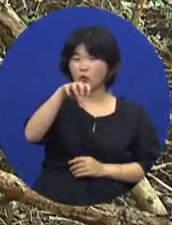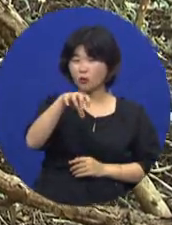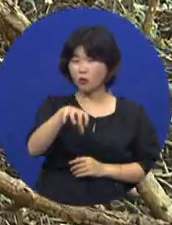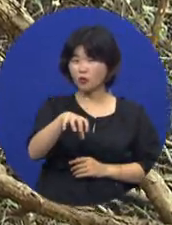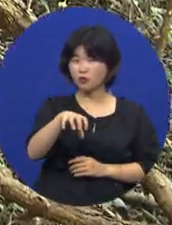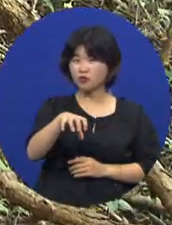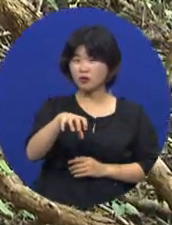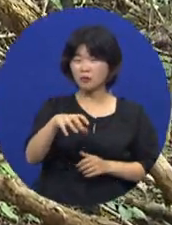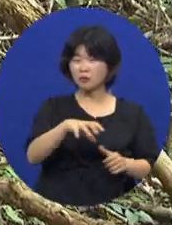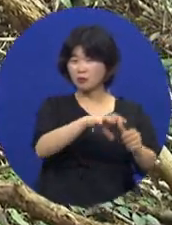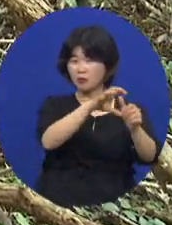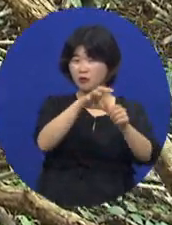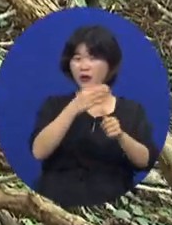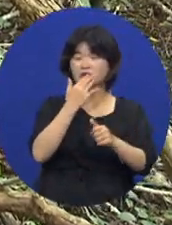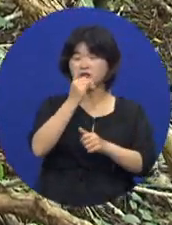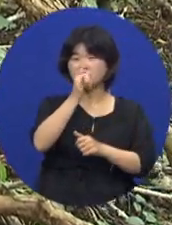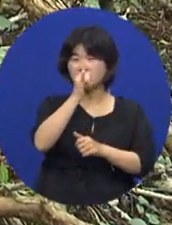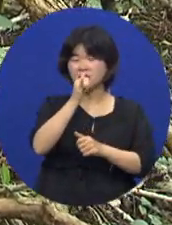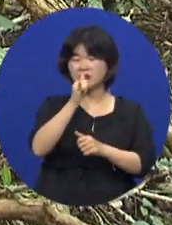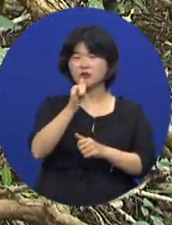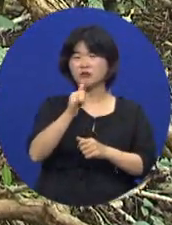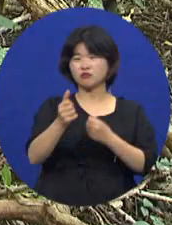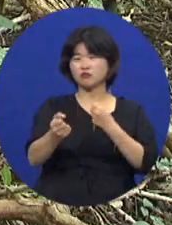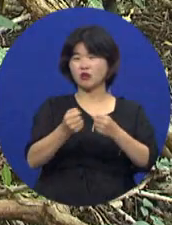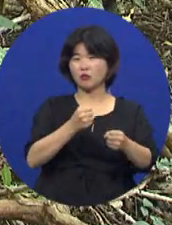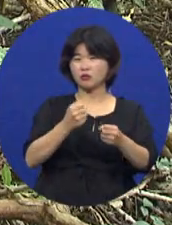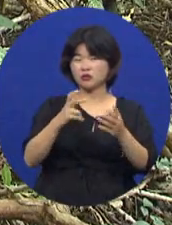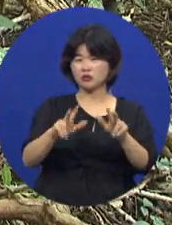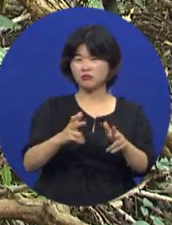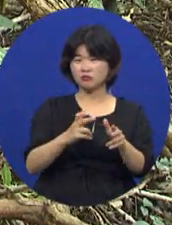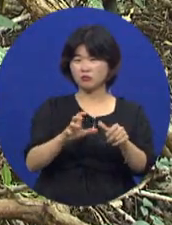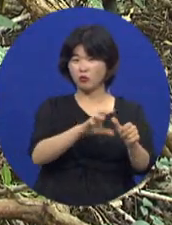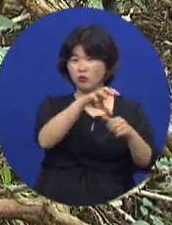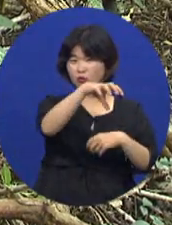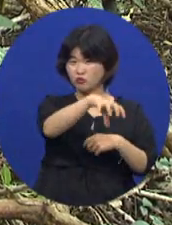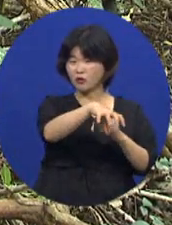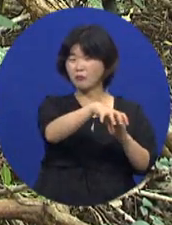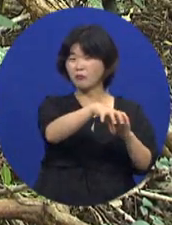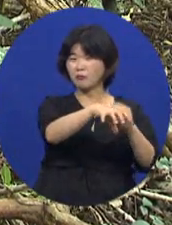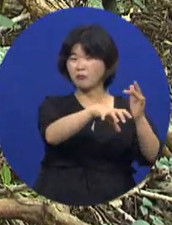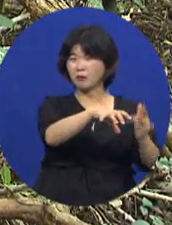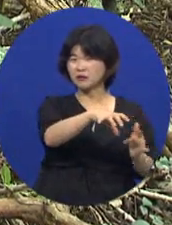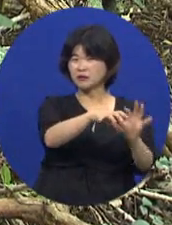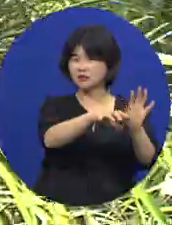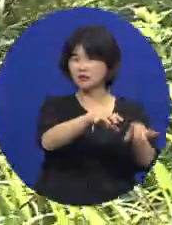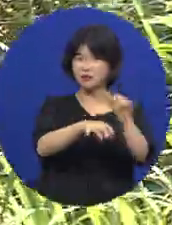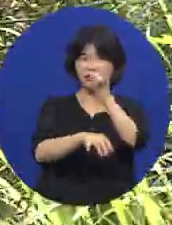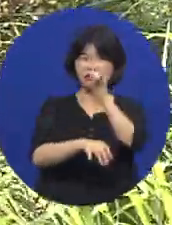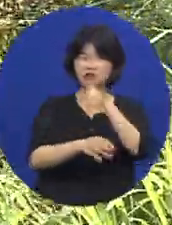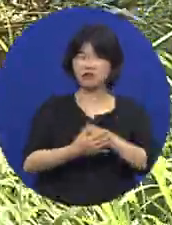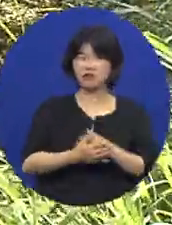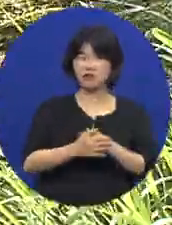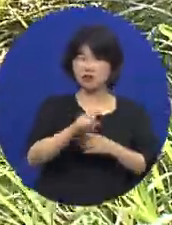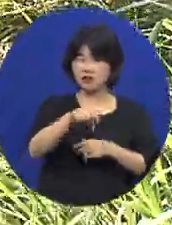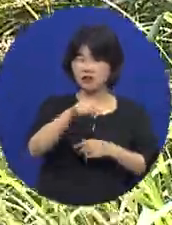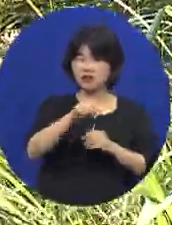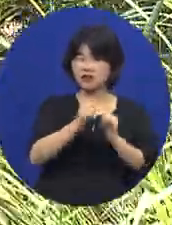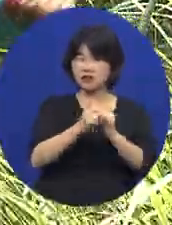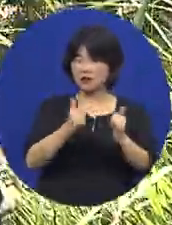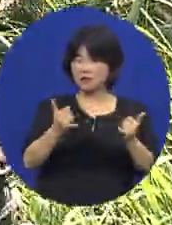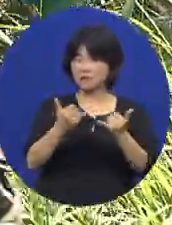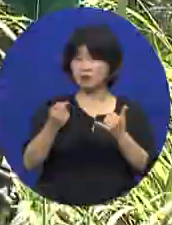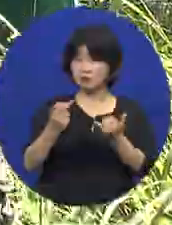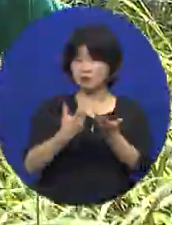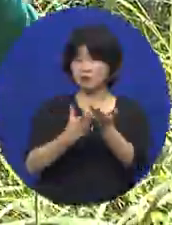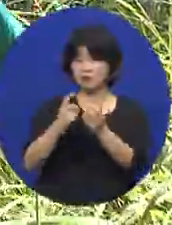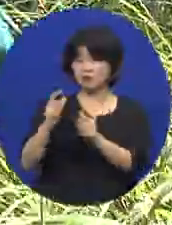생태계 보호 종이 서식하고 있음에도 불구하고 곧잘 보호지역 에서 제외된 경우도 있었습니다 곶자왈 사람들과 제주